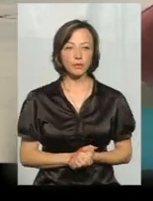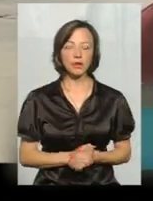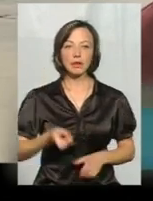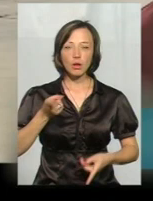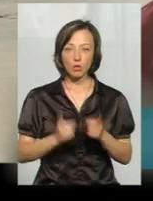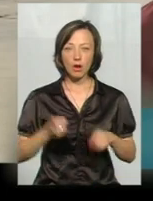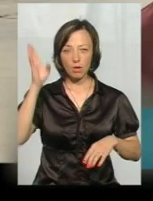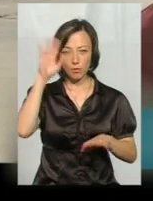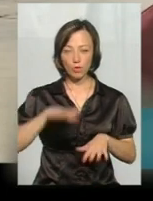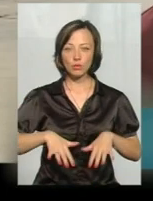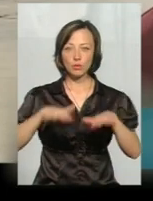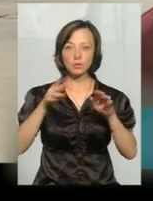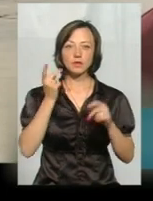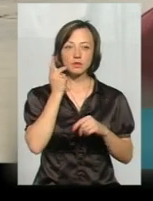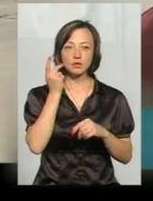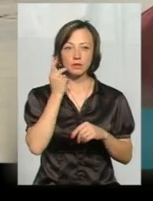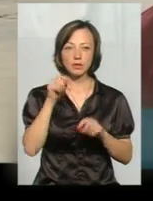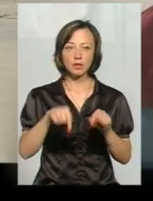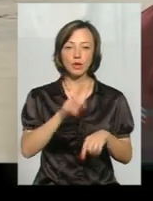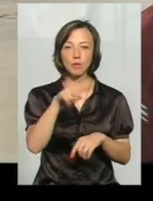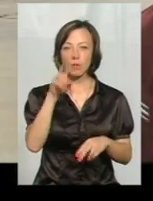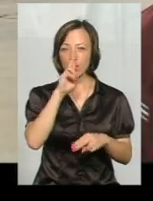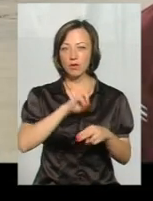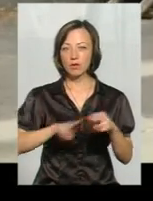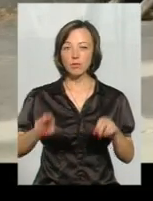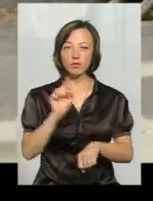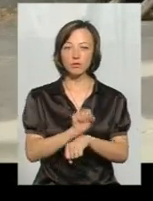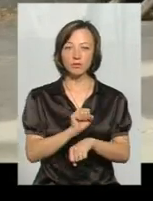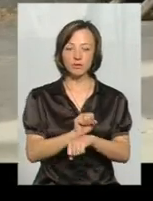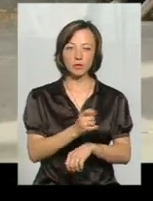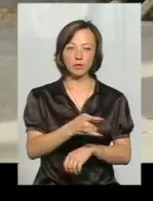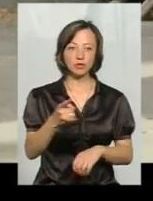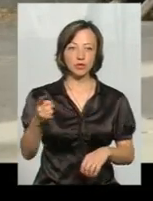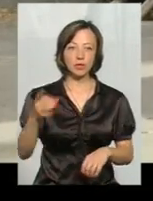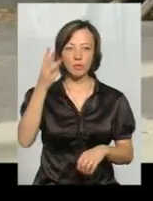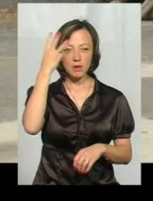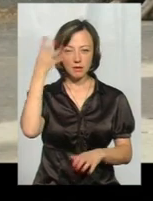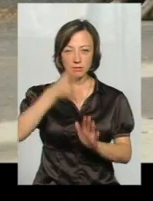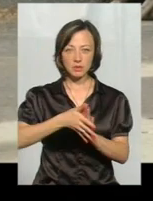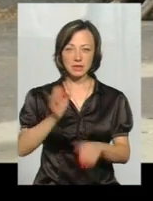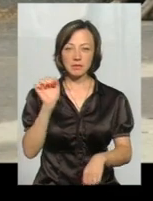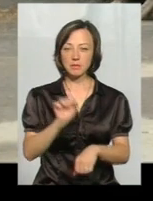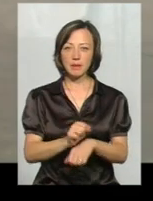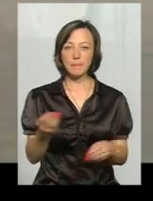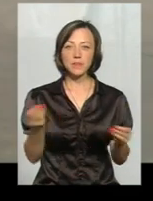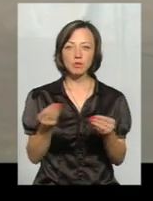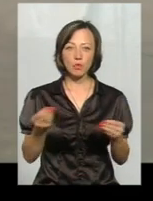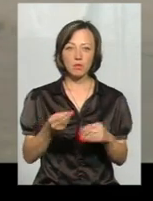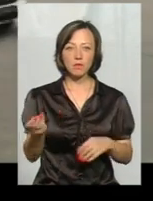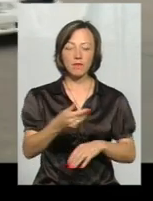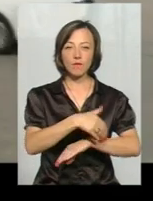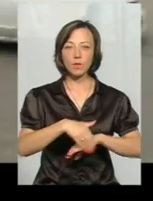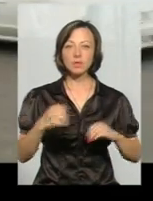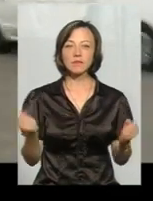Натуральний потоп. Тут завжди номера гублять, тут машини стоять, заливають. Хмельницькі колектори забиті також піском, яким посипають